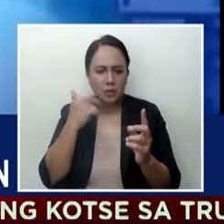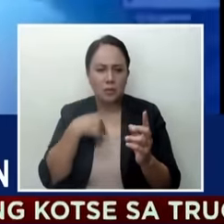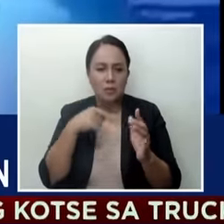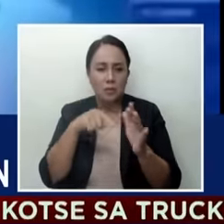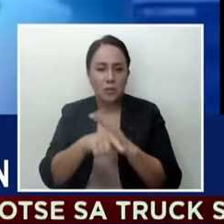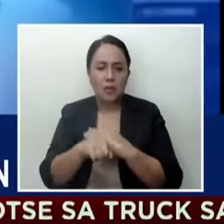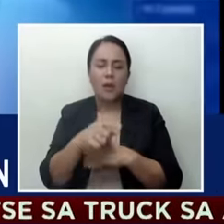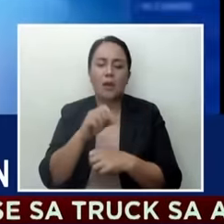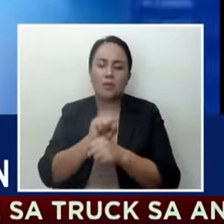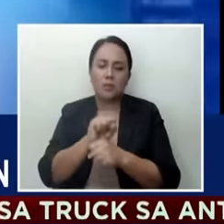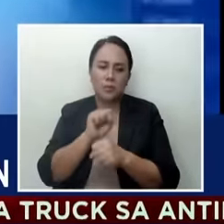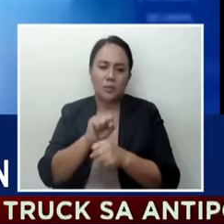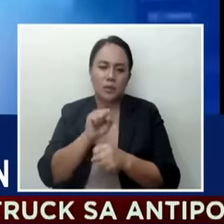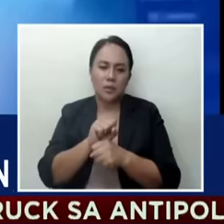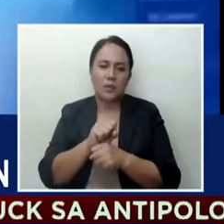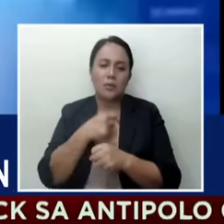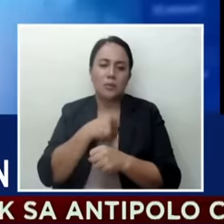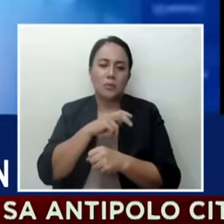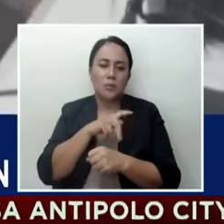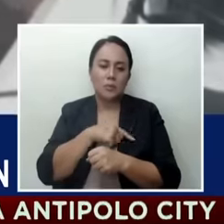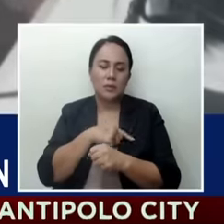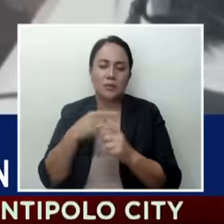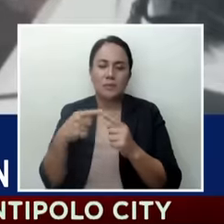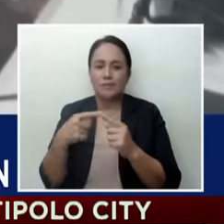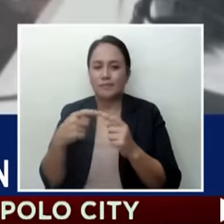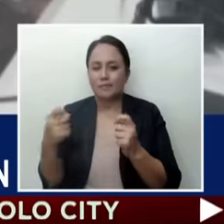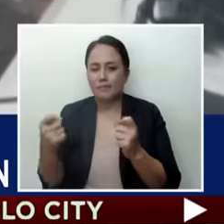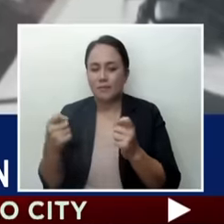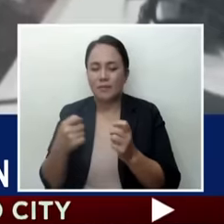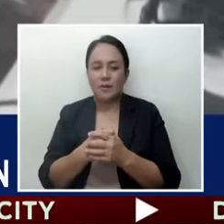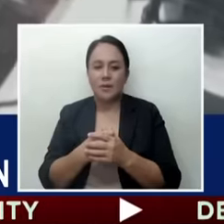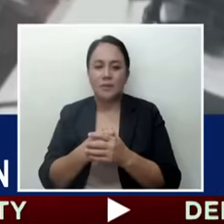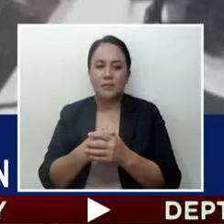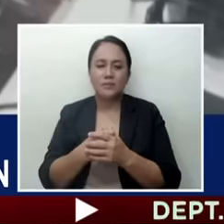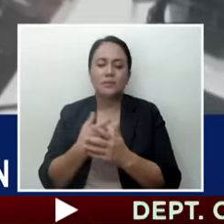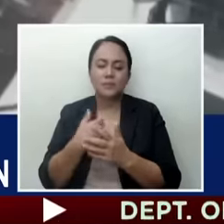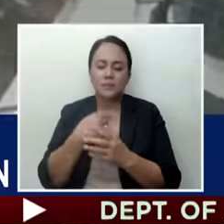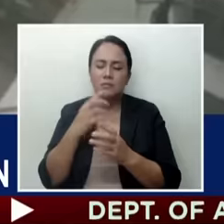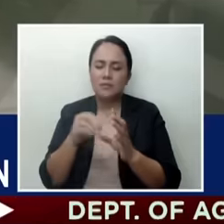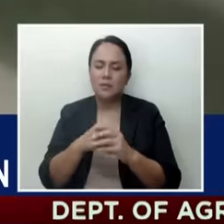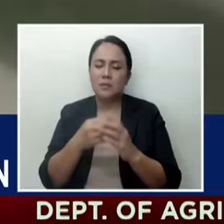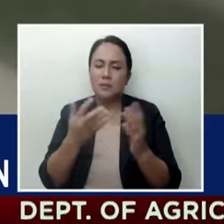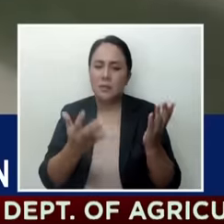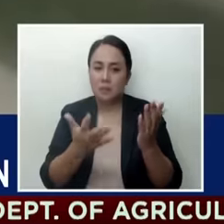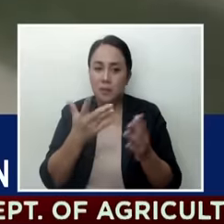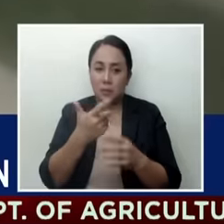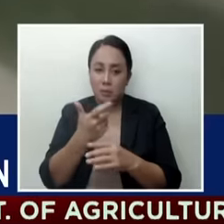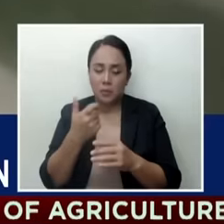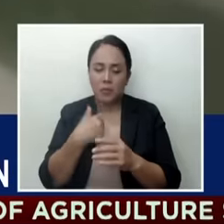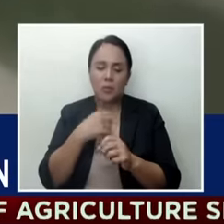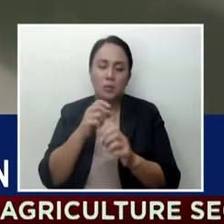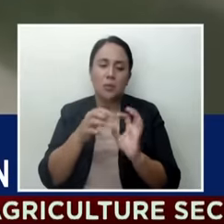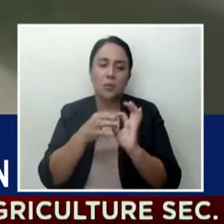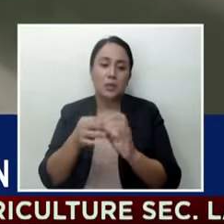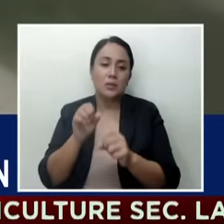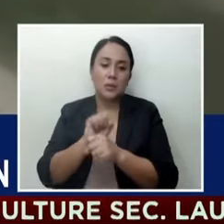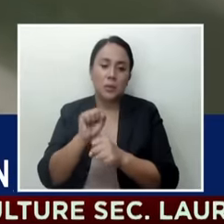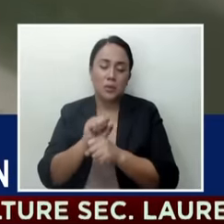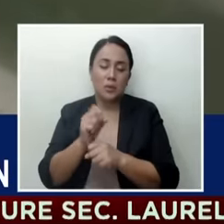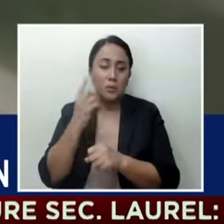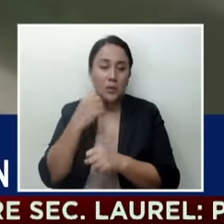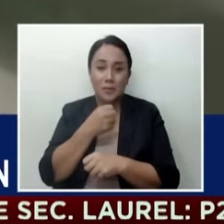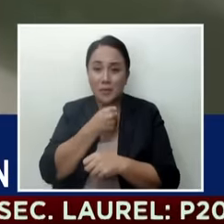ng biktima at ang personal na alitan. We cannot discount the possibility na ito ay work-related, no, sa pagiging broadcaster